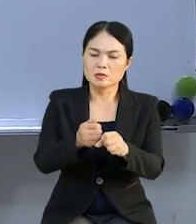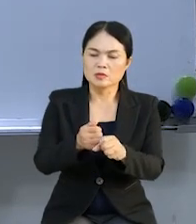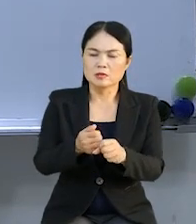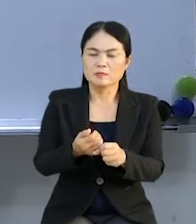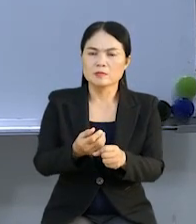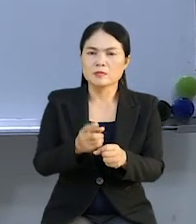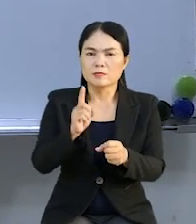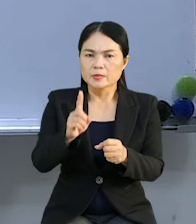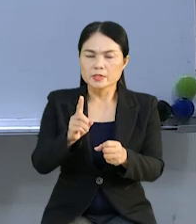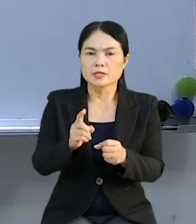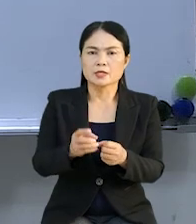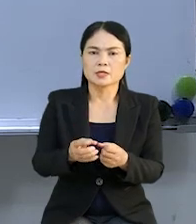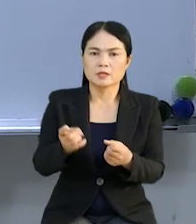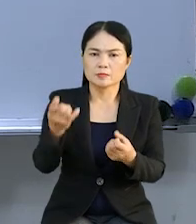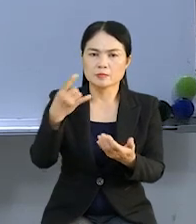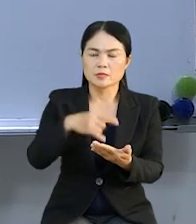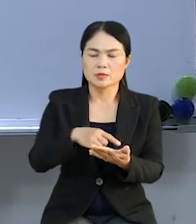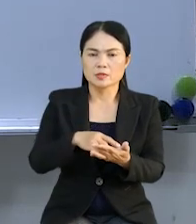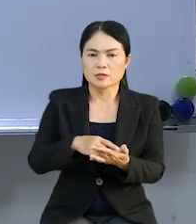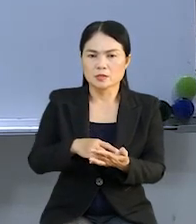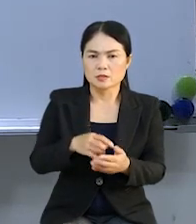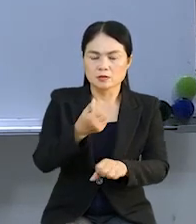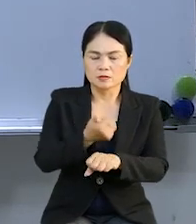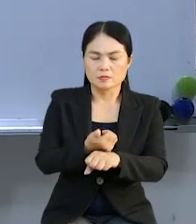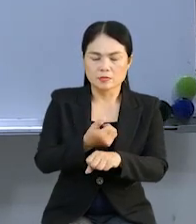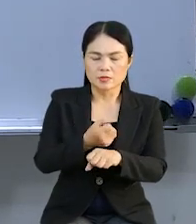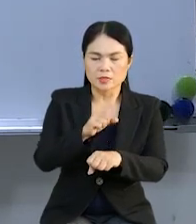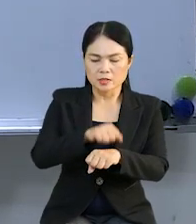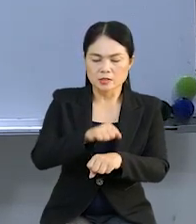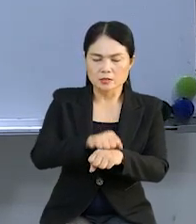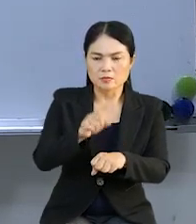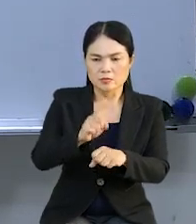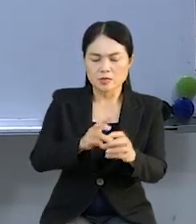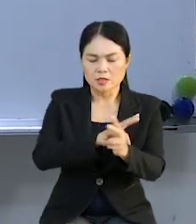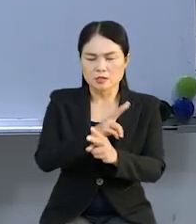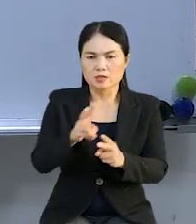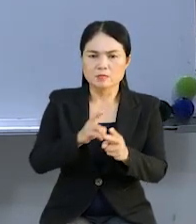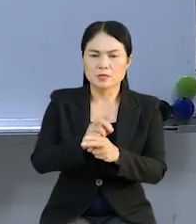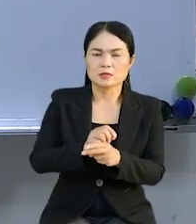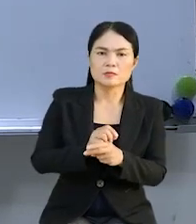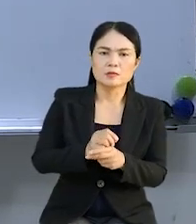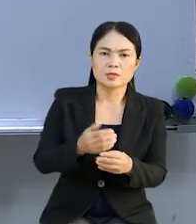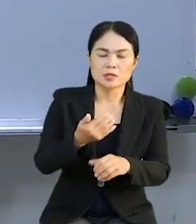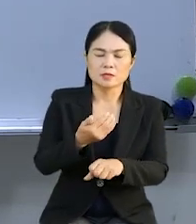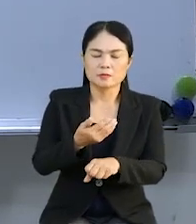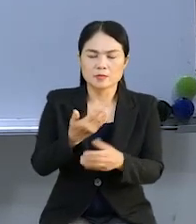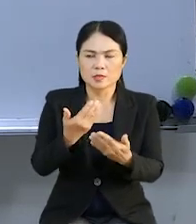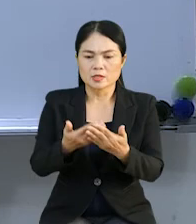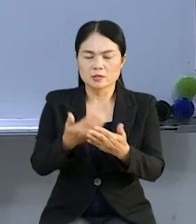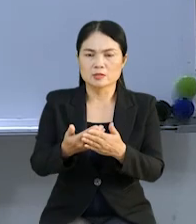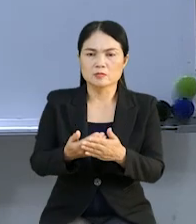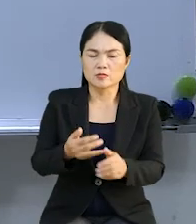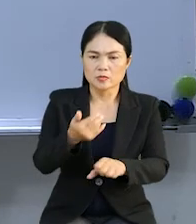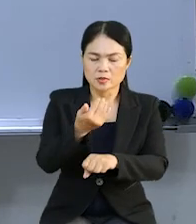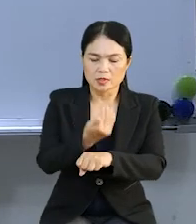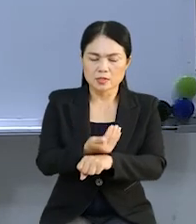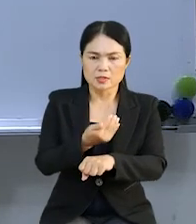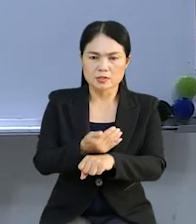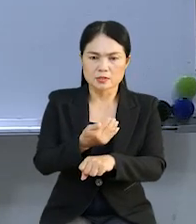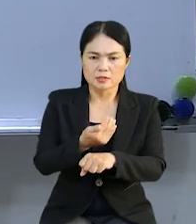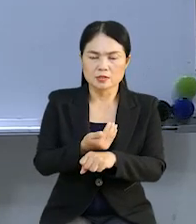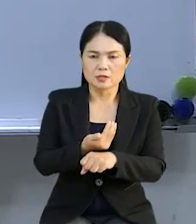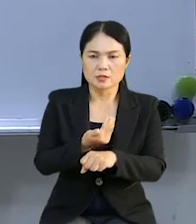khứ thơ nó con á thơ sport chẳng vì chìa thơ mùi bọc hết thơ mà giang đại kì áo chú mô viết thá chìa sẽ là sport